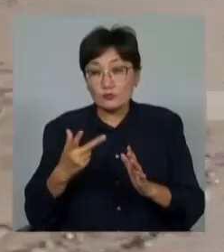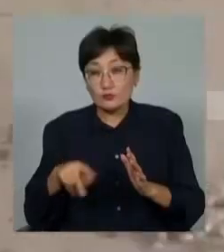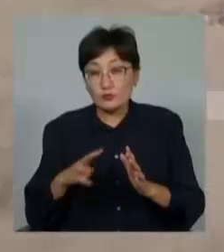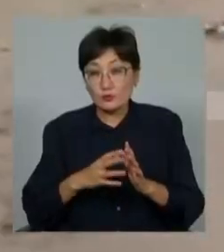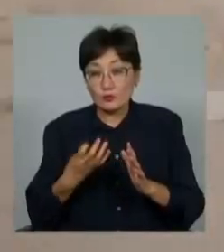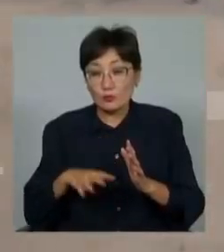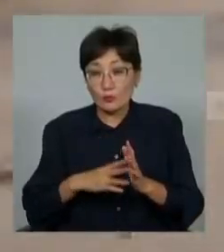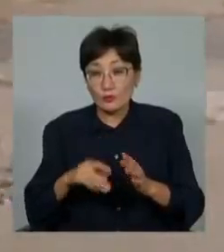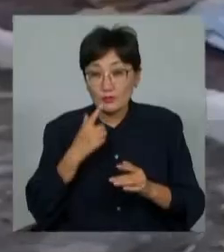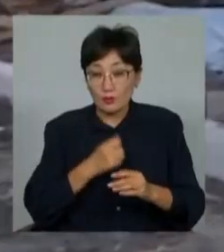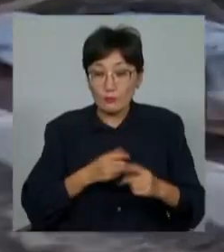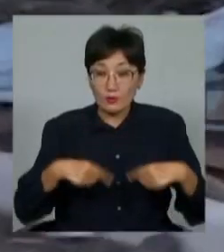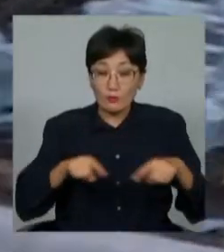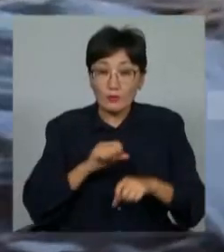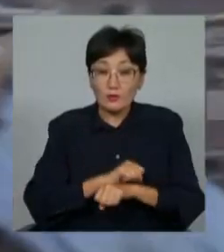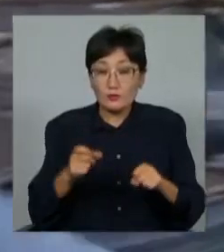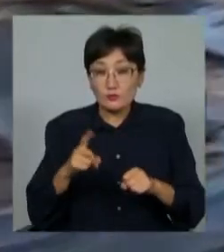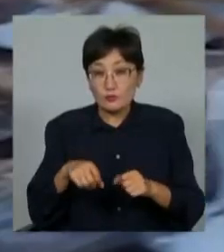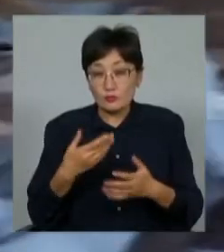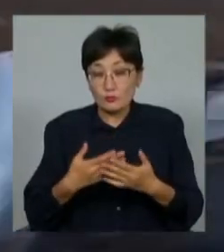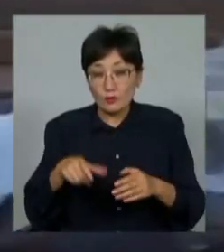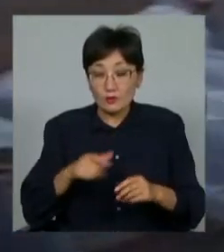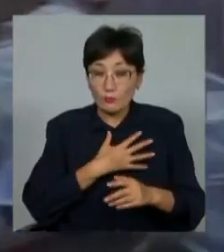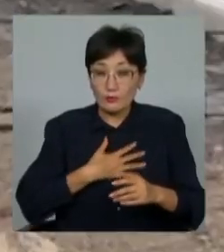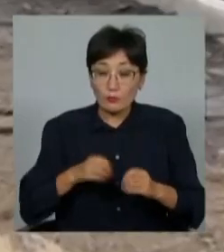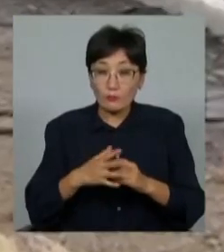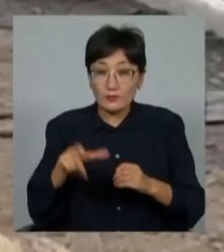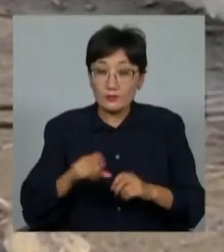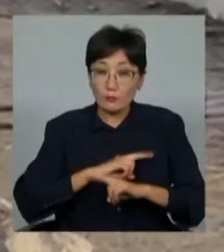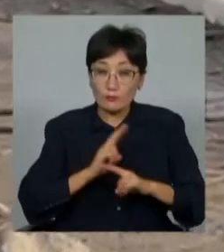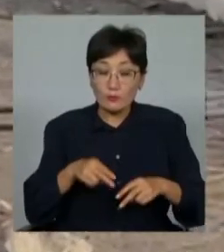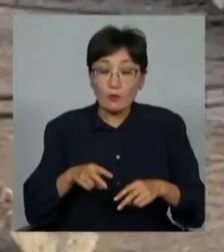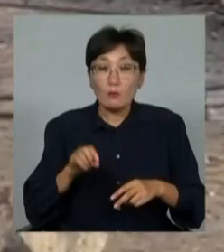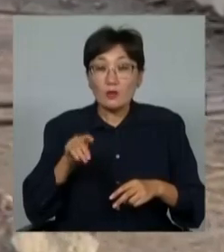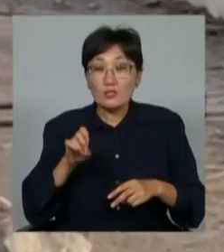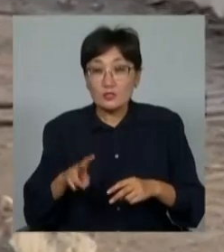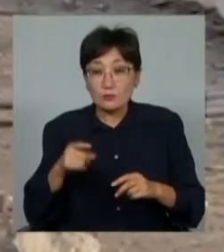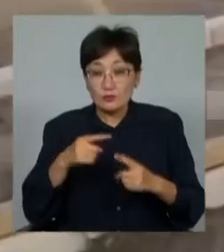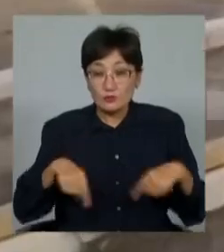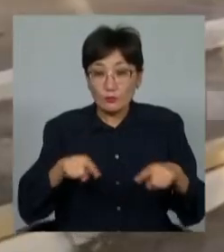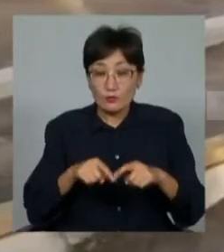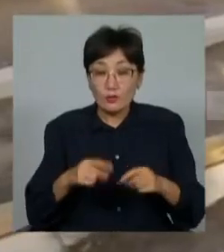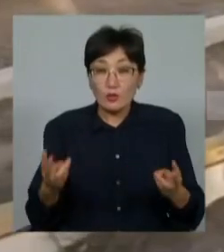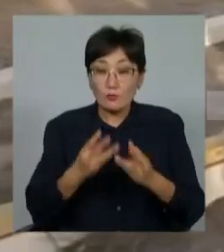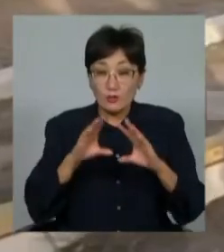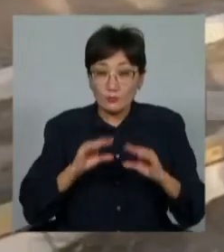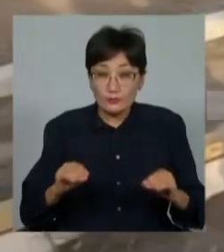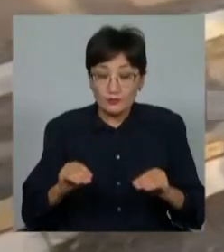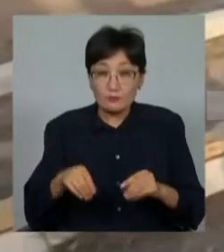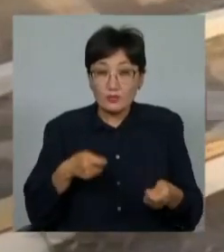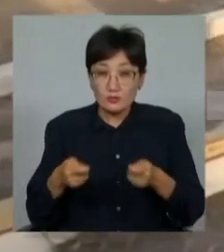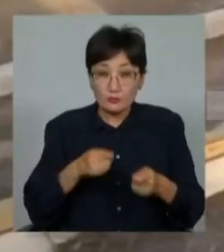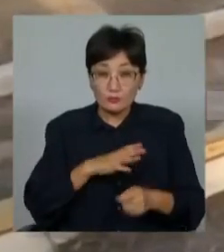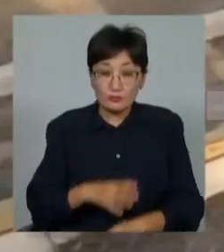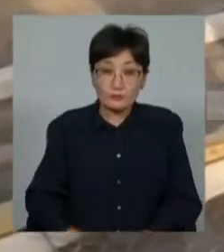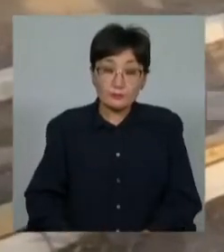әскери бөлімінде болған жарылыстан 100-ге жуық адам жараланып, 15 адам қайтыс болды. Бауыржан Дәуітбаев сол бөлімдегі өрт сөндіру жасағына жетекшілік